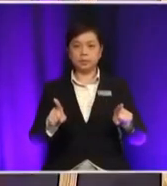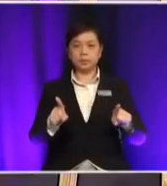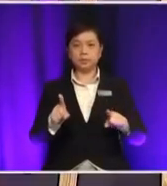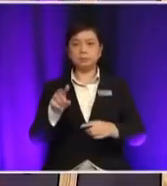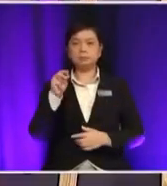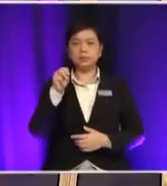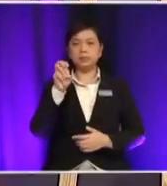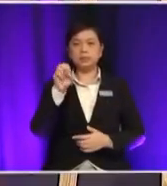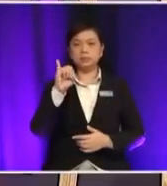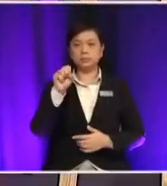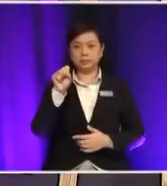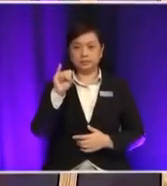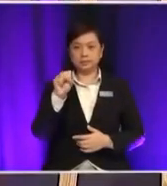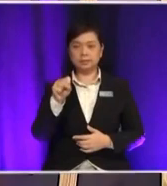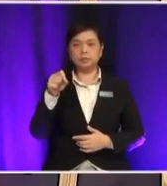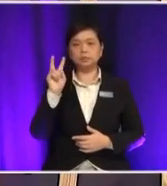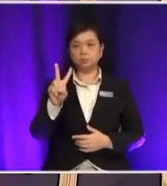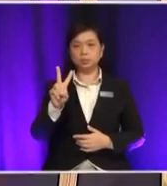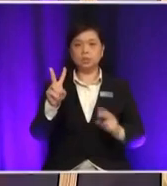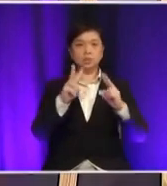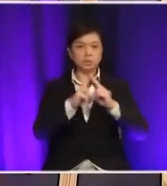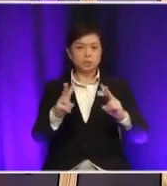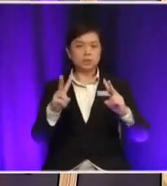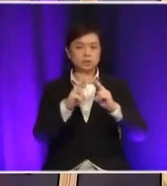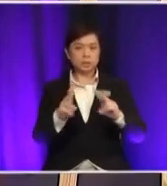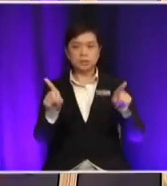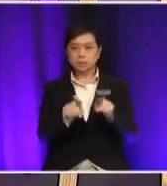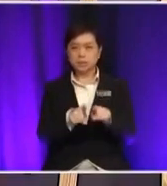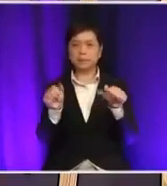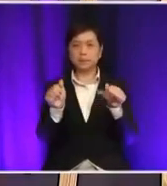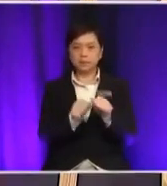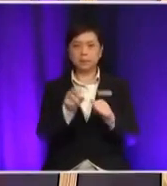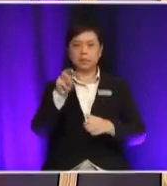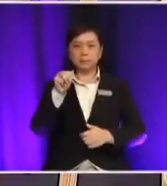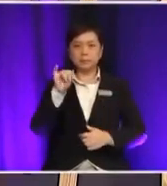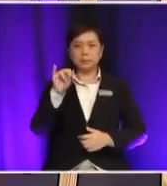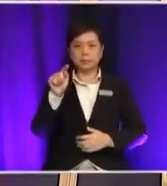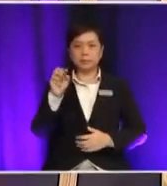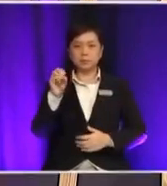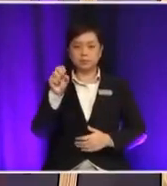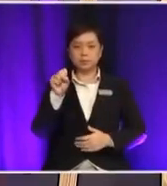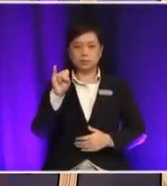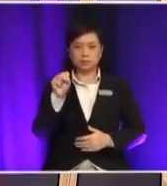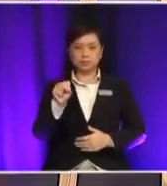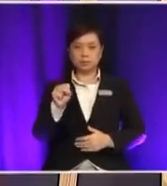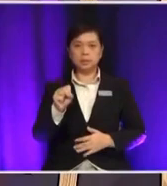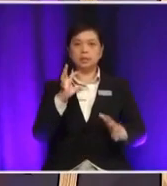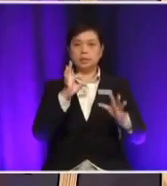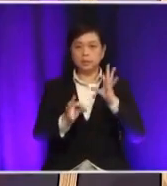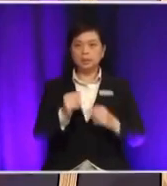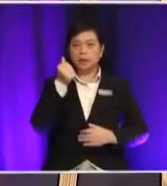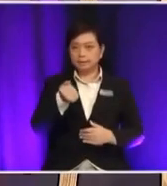sangat-sangat mirip dengan mitosis kalau itu sebabnya kita kalau Anda paham mitosis